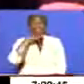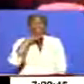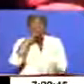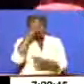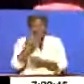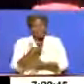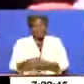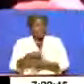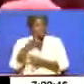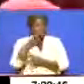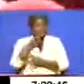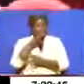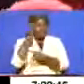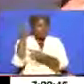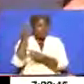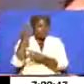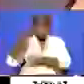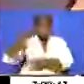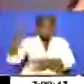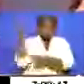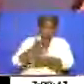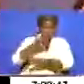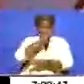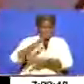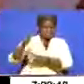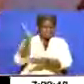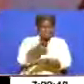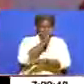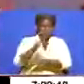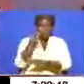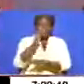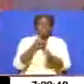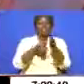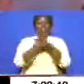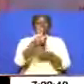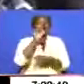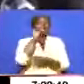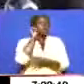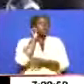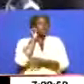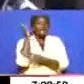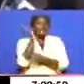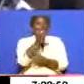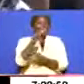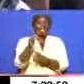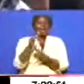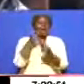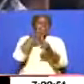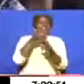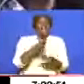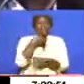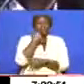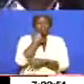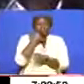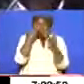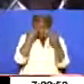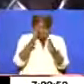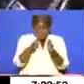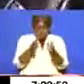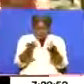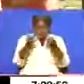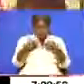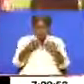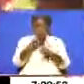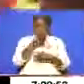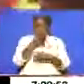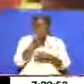ya panga aliyopata baada ya kushambuliwa nyumbani kwake na watu wasiojulikana, akitibiwa katika hospitali moja ya kibinafsi mjini